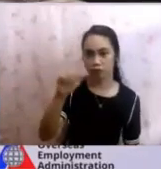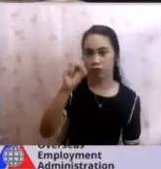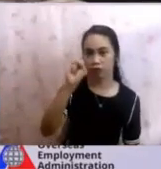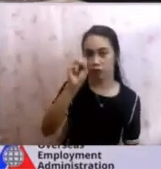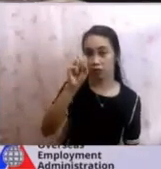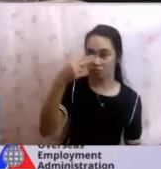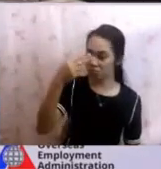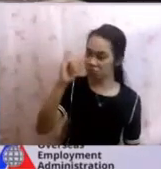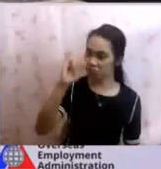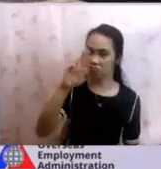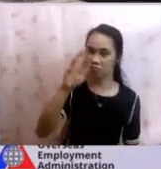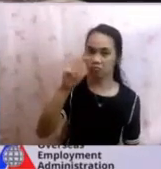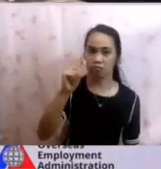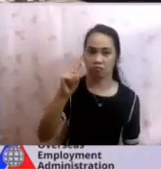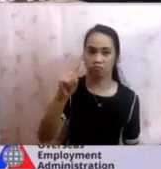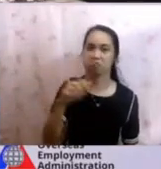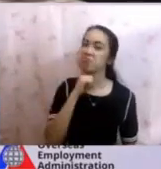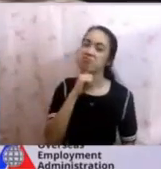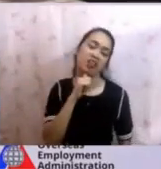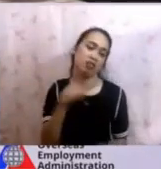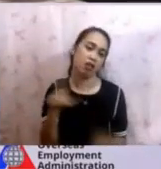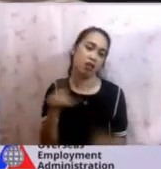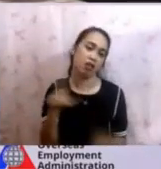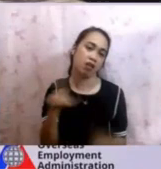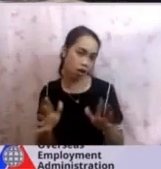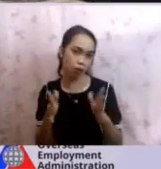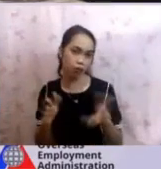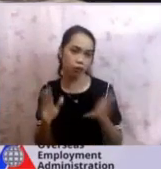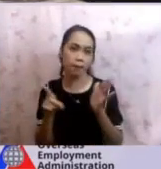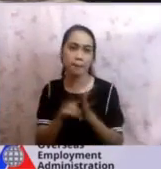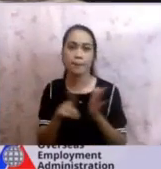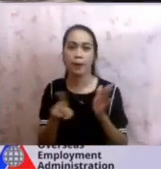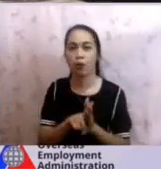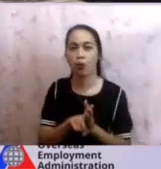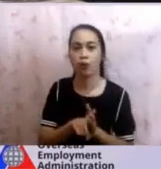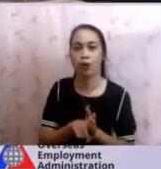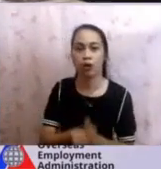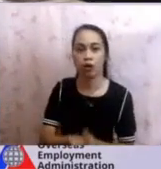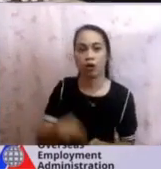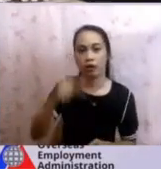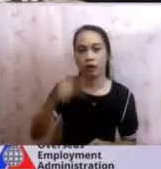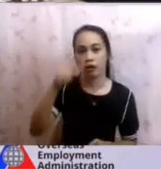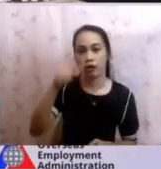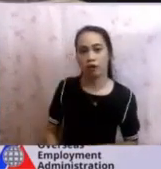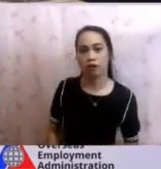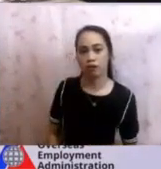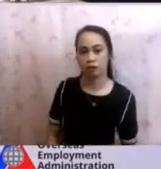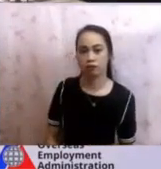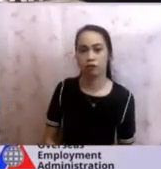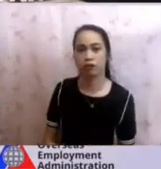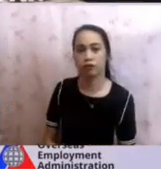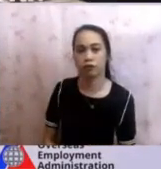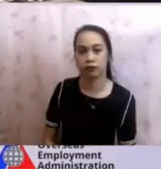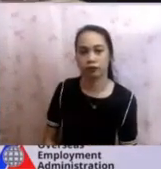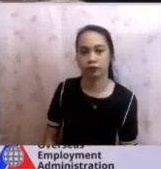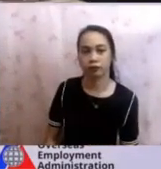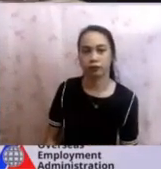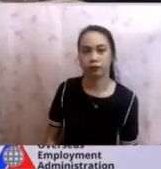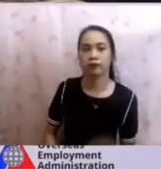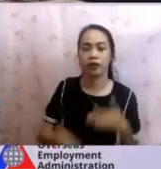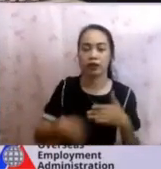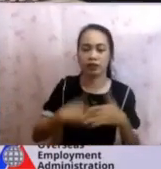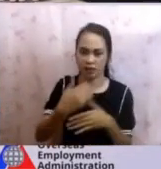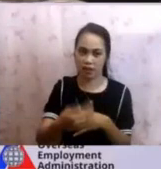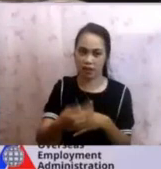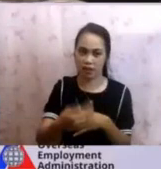ang iyahang mga, iyahang necklace, kaya murag mo attend og party. Niya, iyahang pants is dili pagid siya professional or